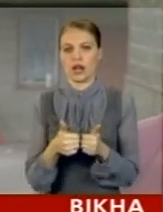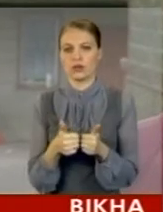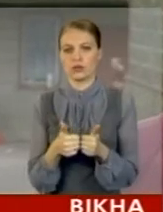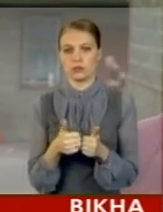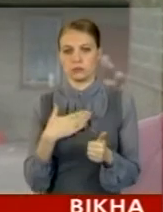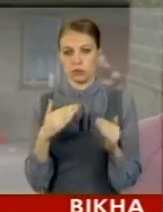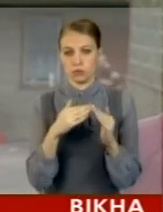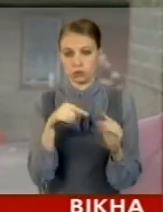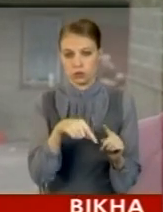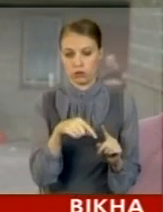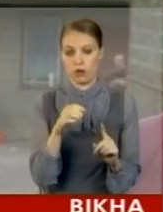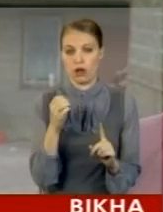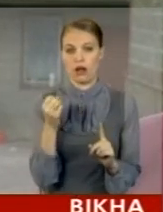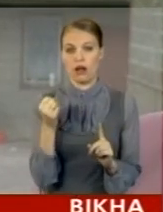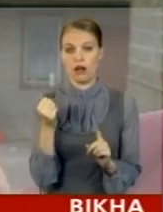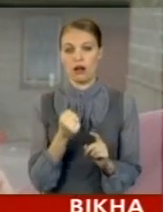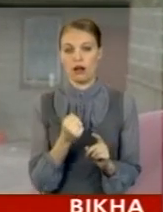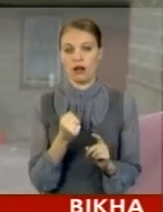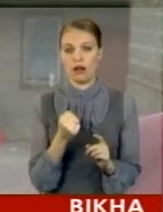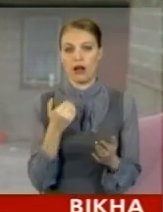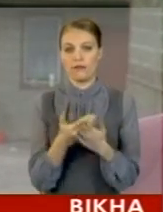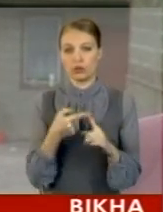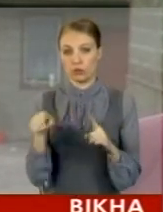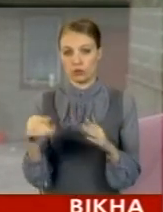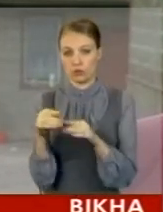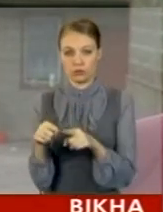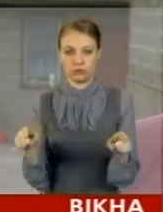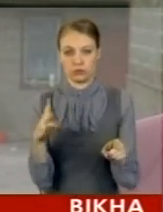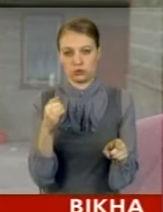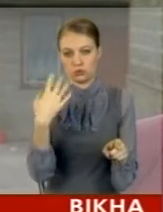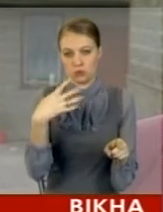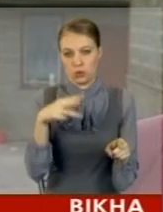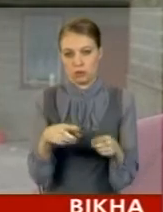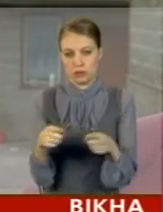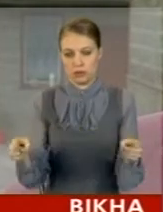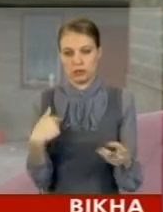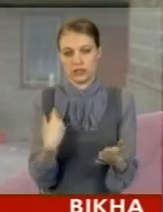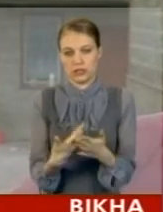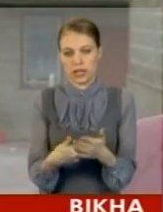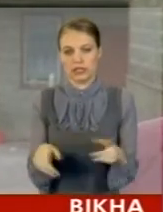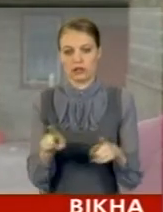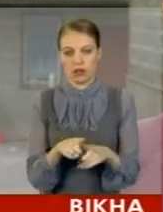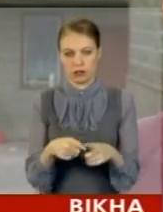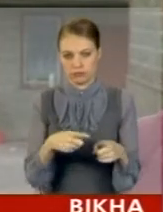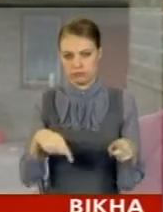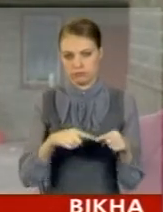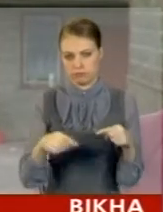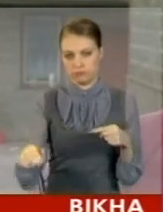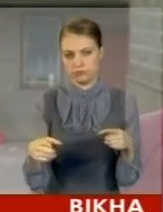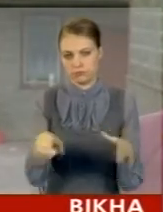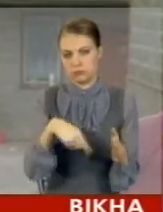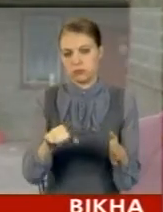мій будинок, а це... І до цього будинку метрів 40. Тут це, мені здається, така ширина була метрів